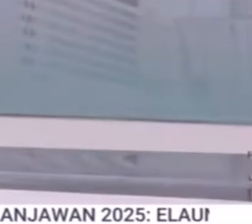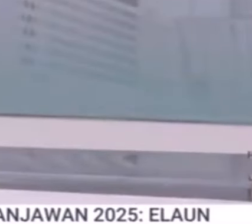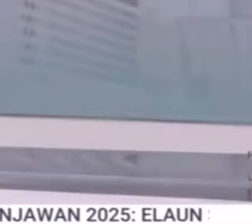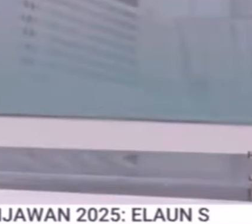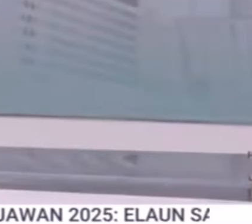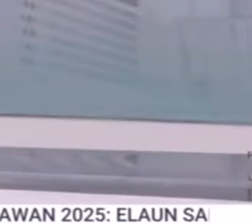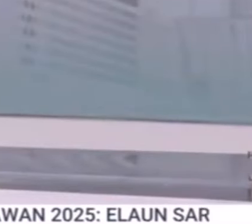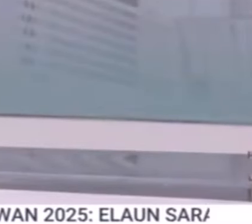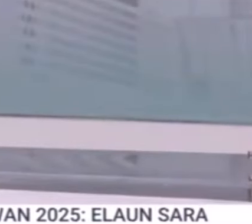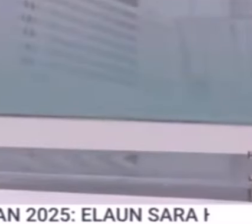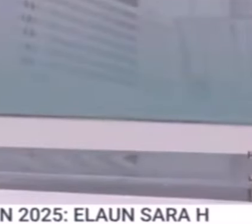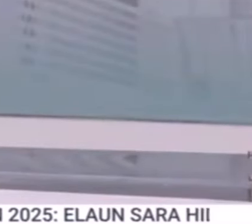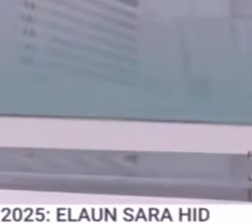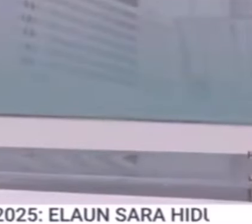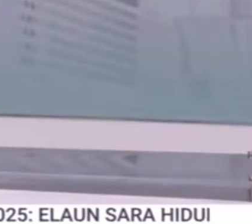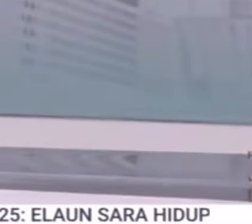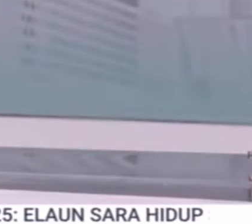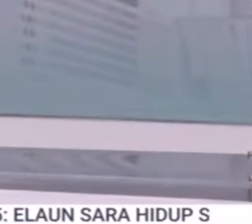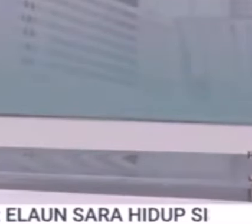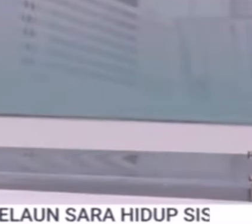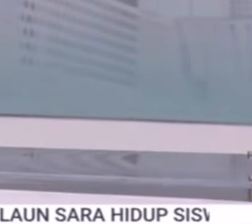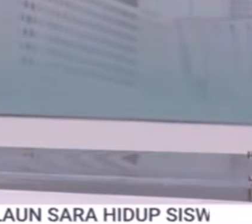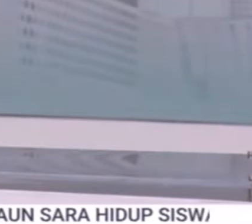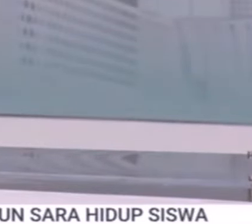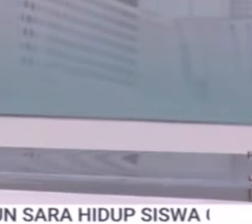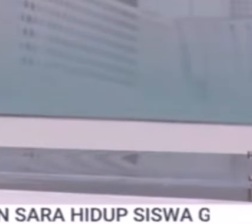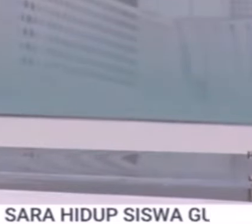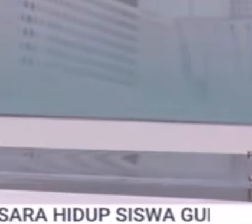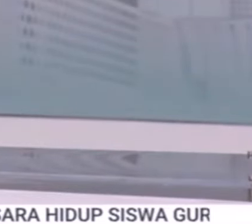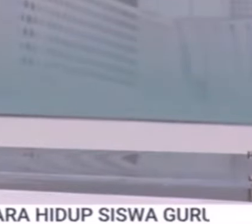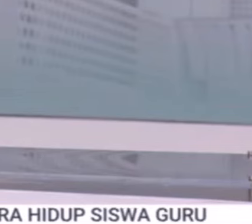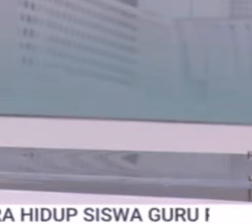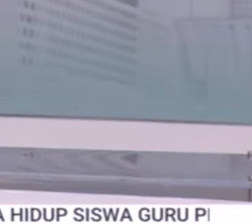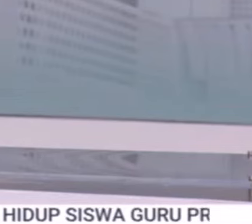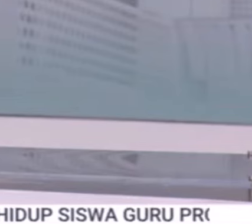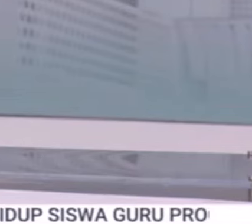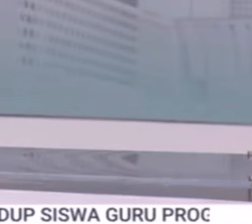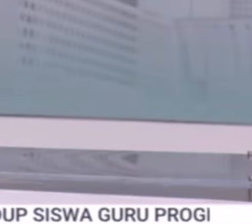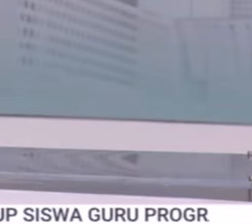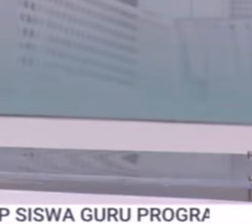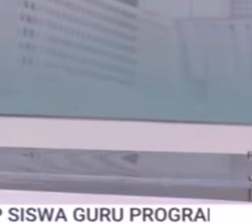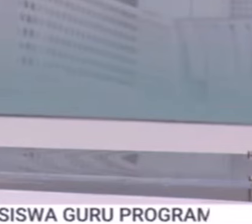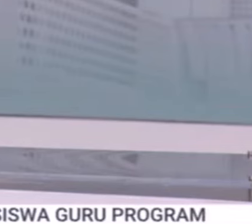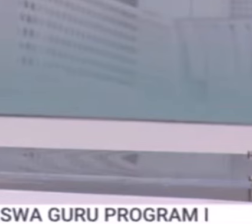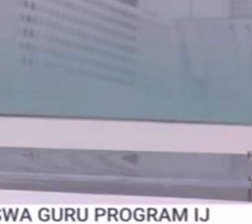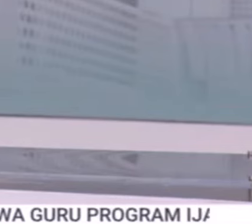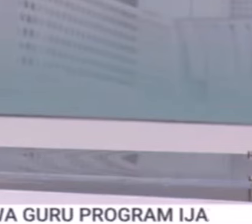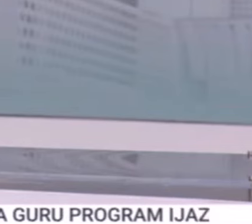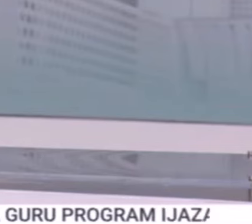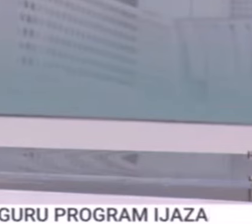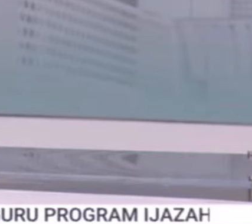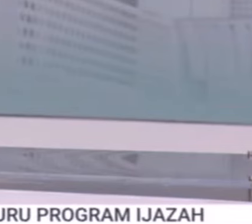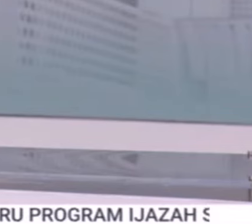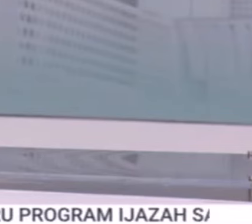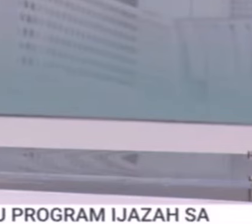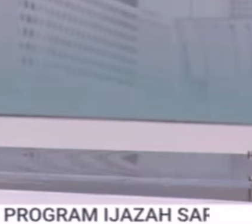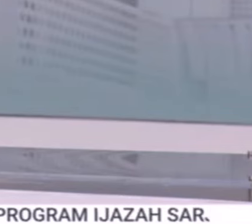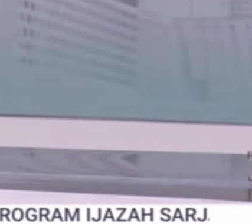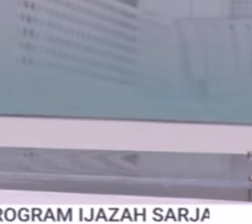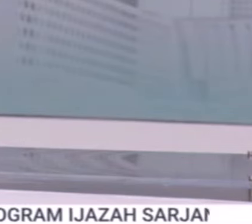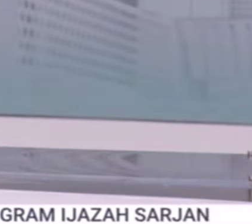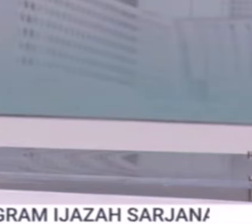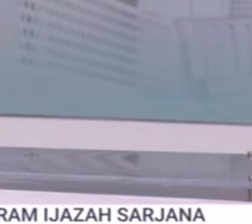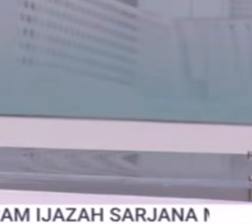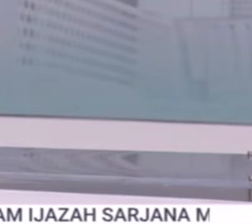Baik, saudara, Belanjawan 2025 menyaksikan peningkatan tertinggi bantuan tunai kepada rakyat menerusi sumbangan